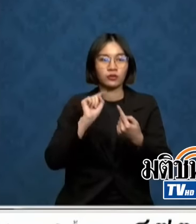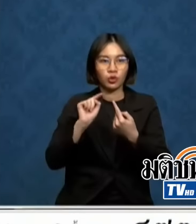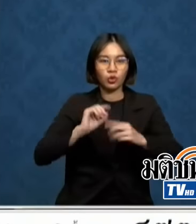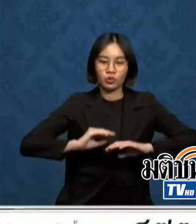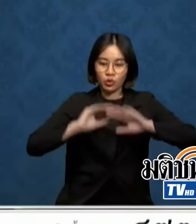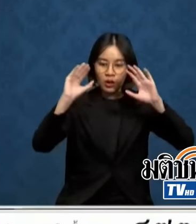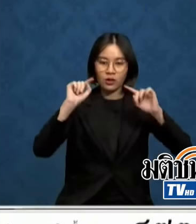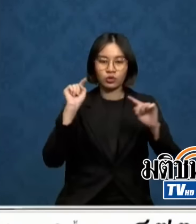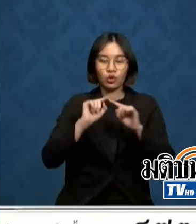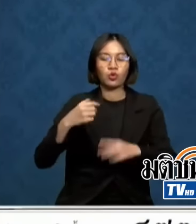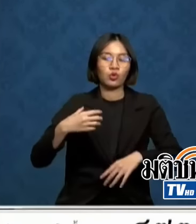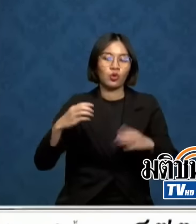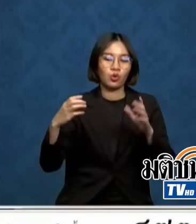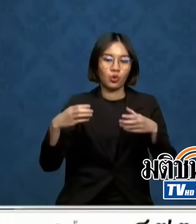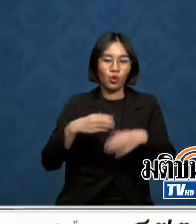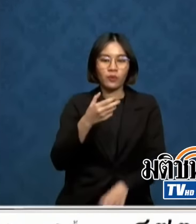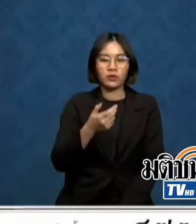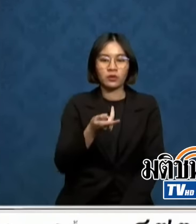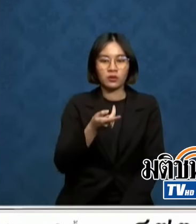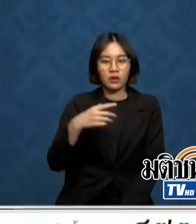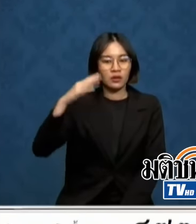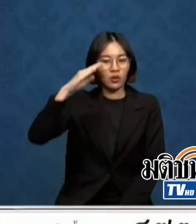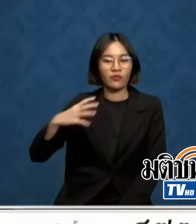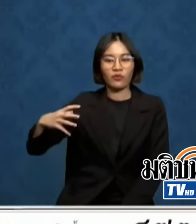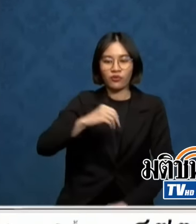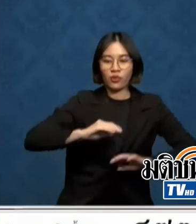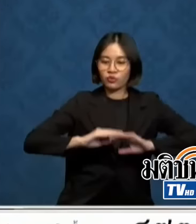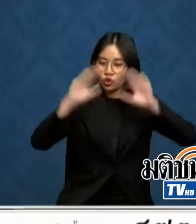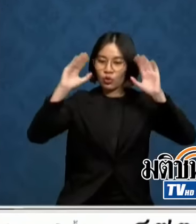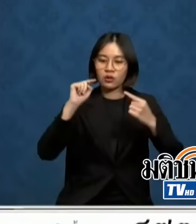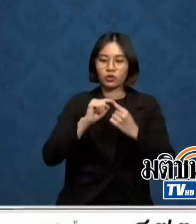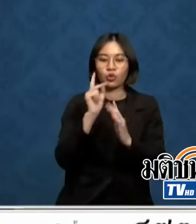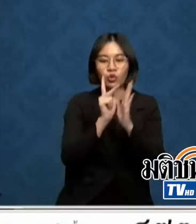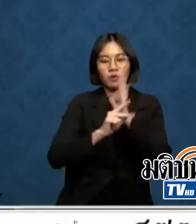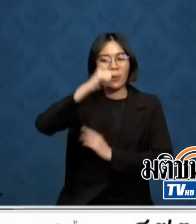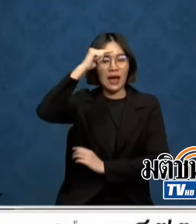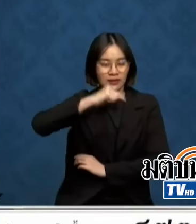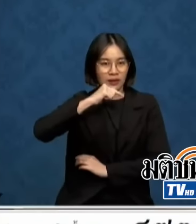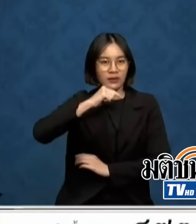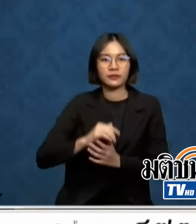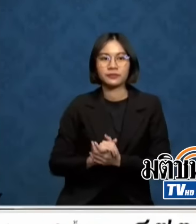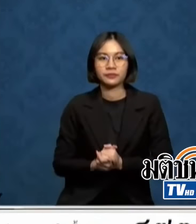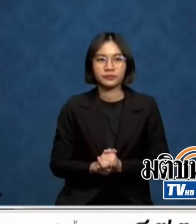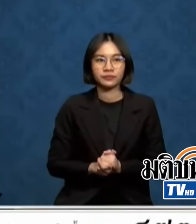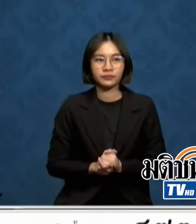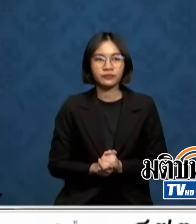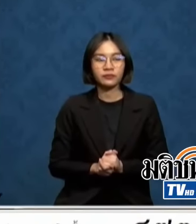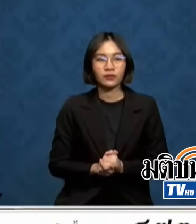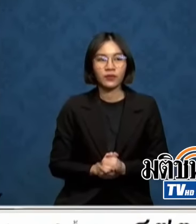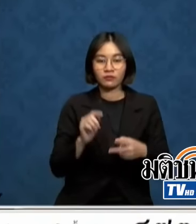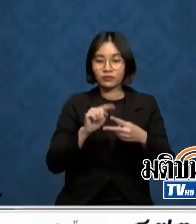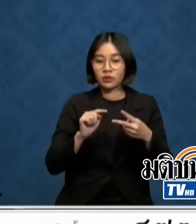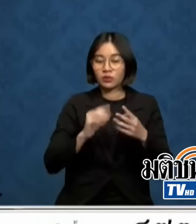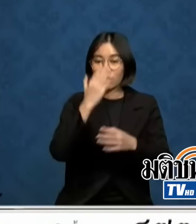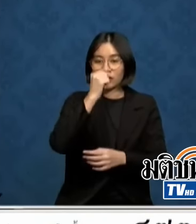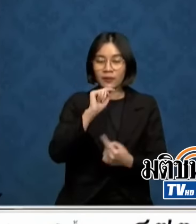ขจัดมรดกของคณะรัฐประหารออกไปจากระบบกฎหมายไทยให้มากที่สุดเท่าที่จะเป็นไปได้ซึ่งทั้งหมด